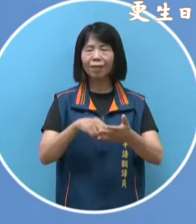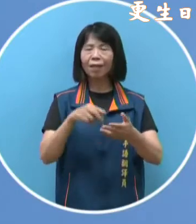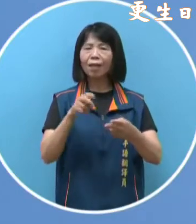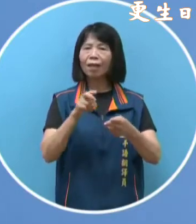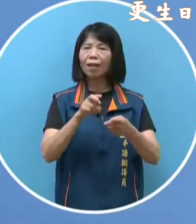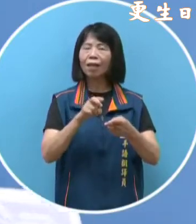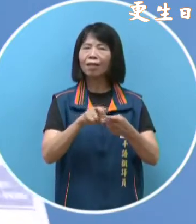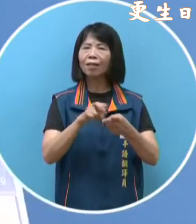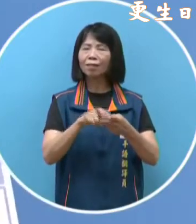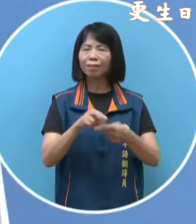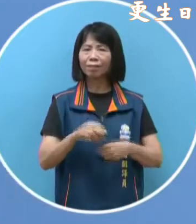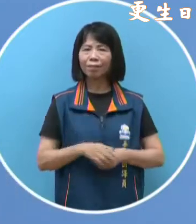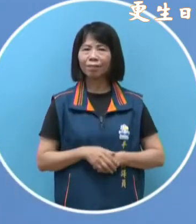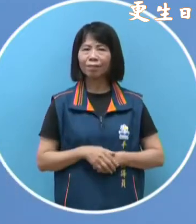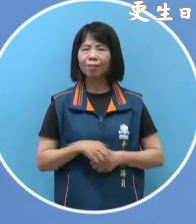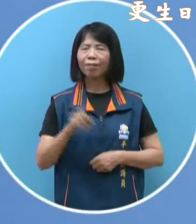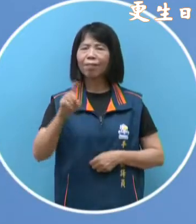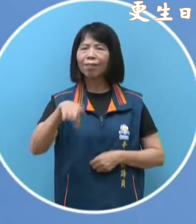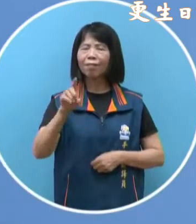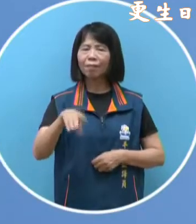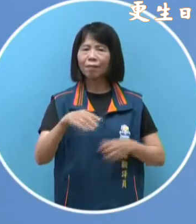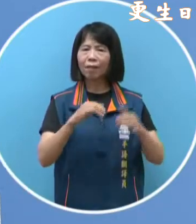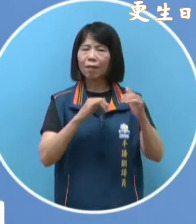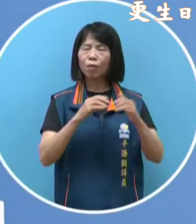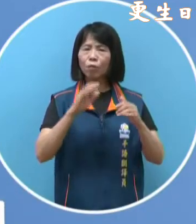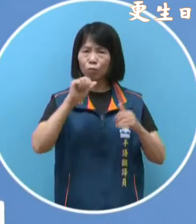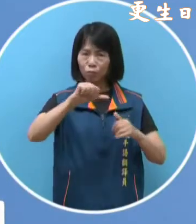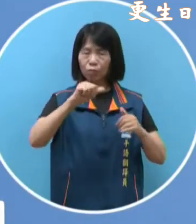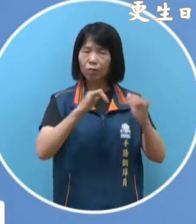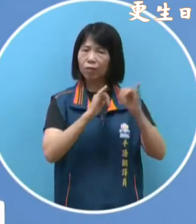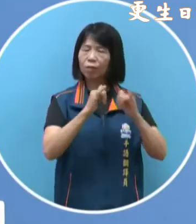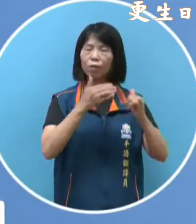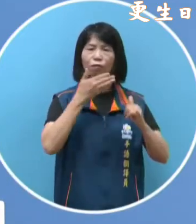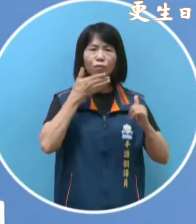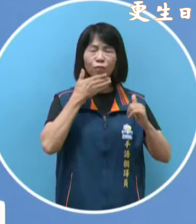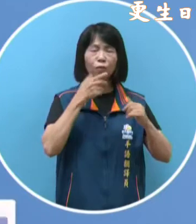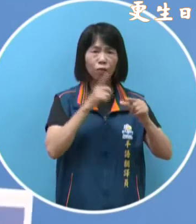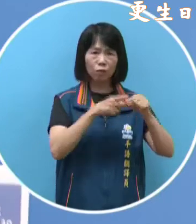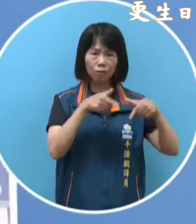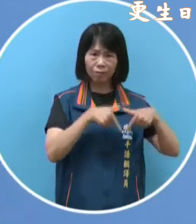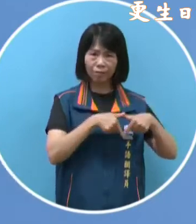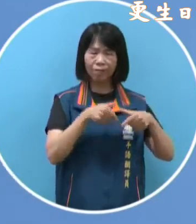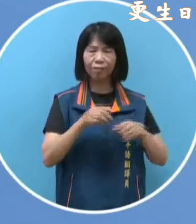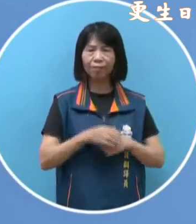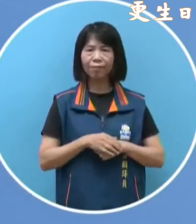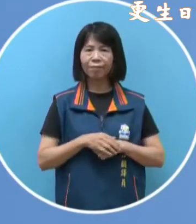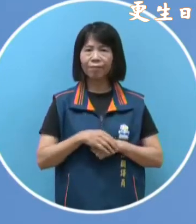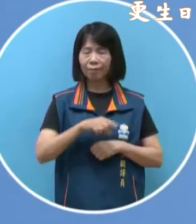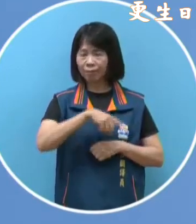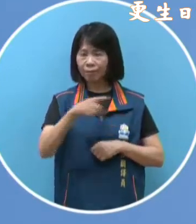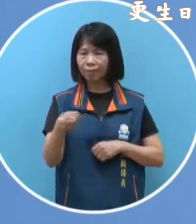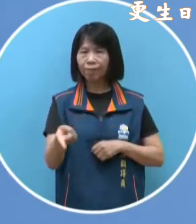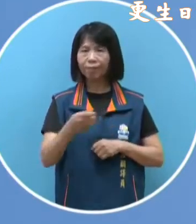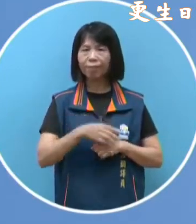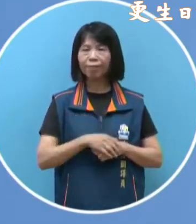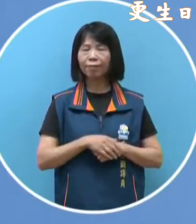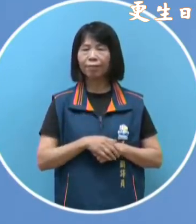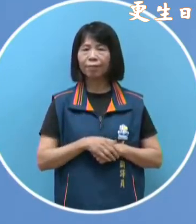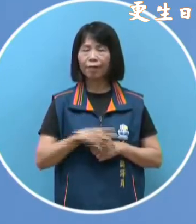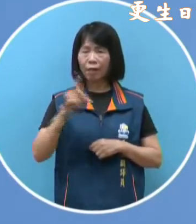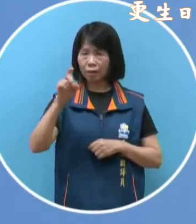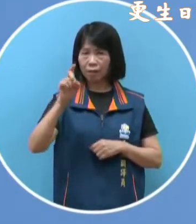哈，有这个5个社会福利服务中心啊，那再来就是